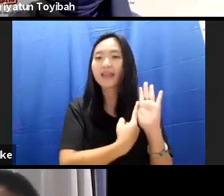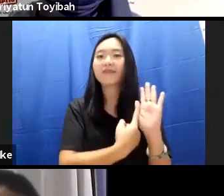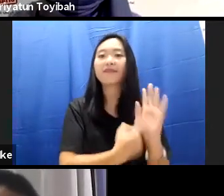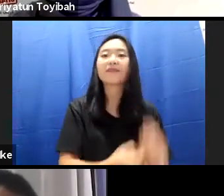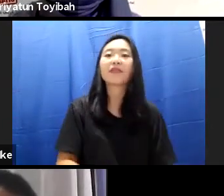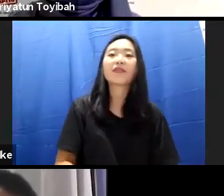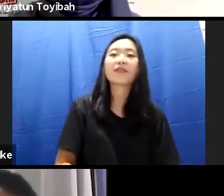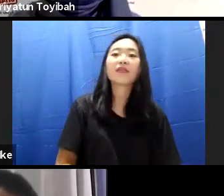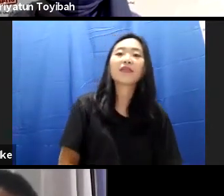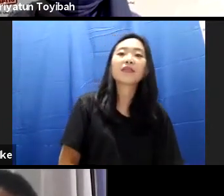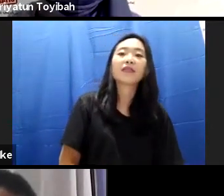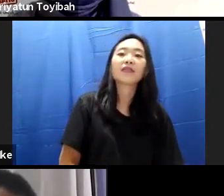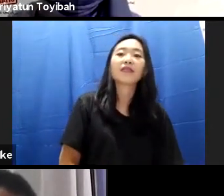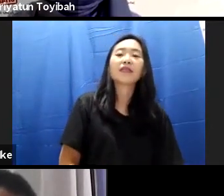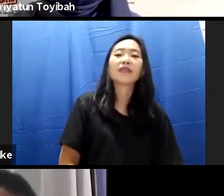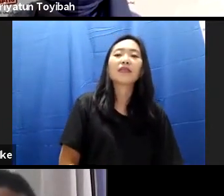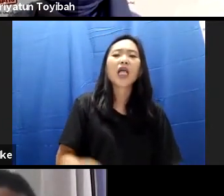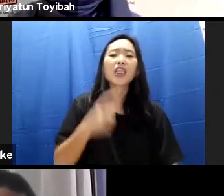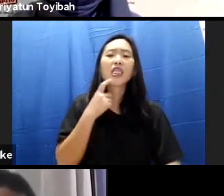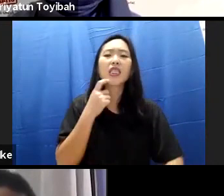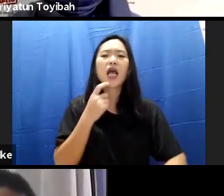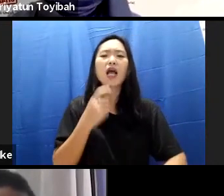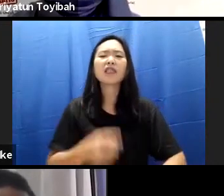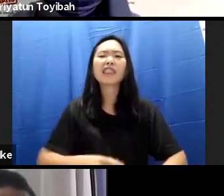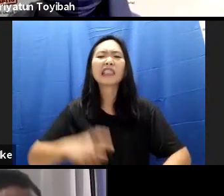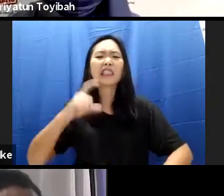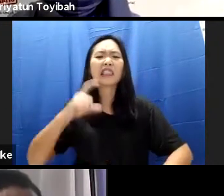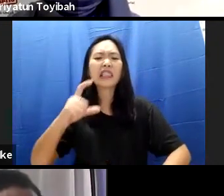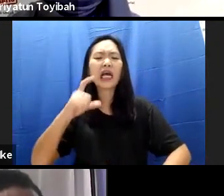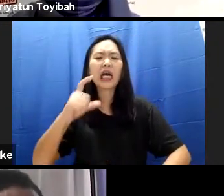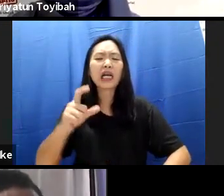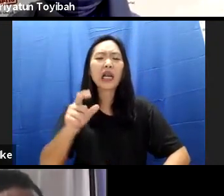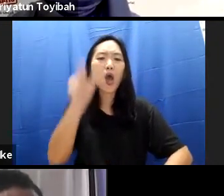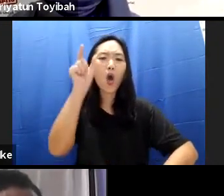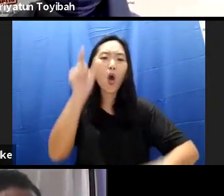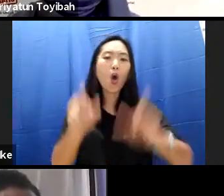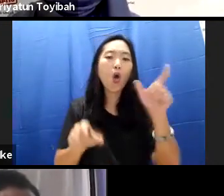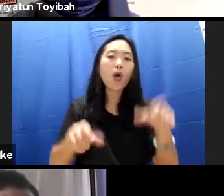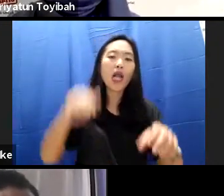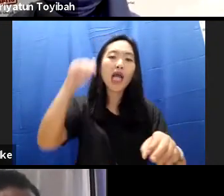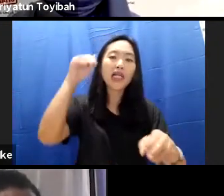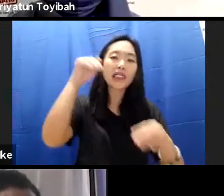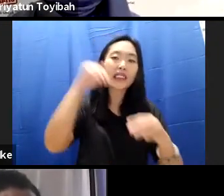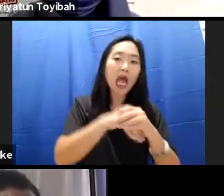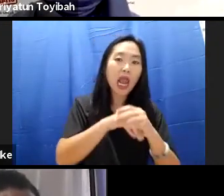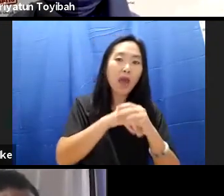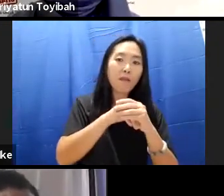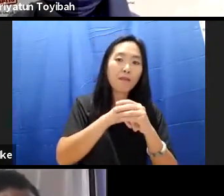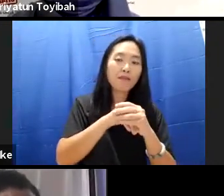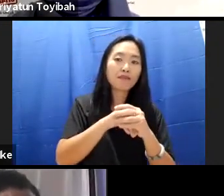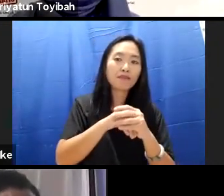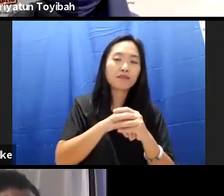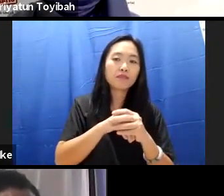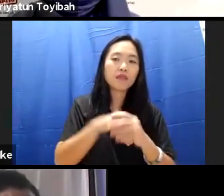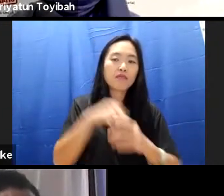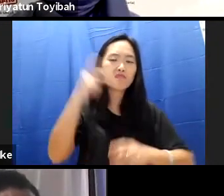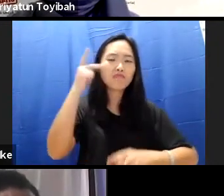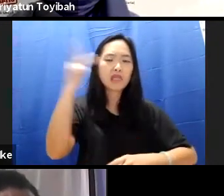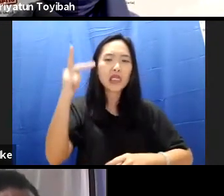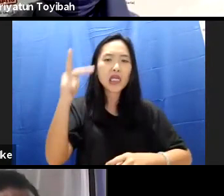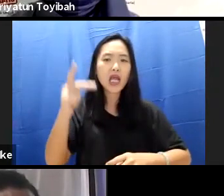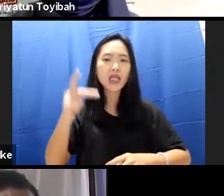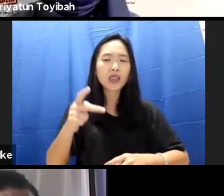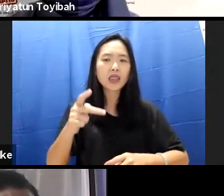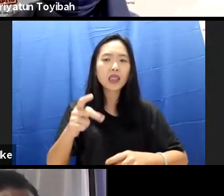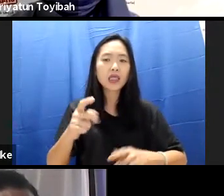keingintahuan kita tentang bagaimana orang dalam, terutama yang selama ini engage dengan isu gender, melihat situasi terkait seksisme